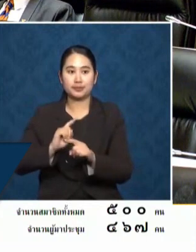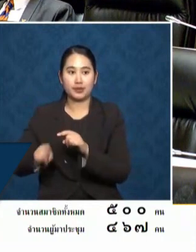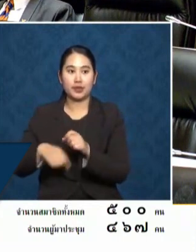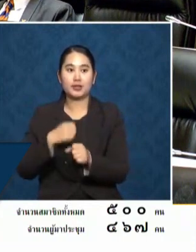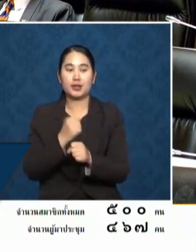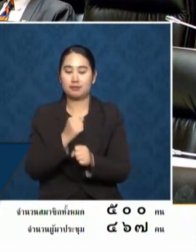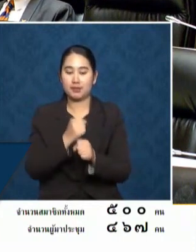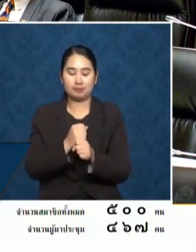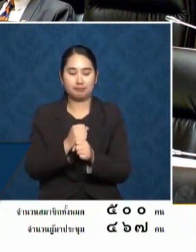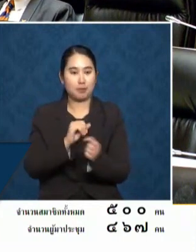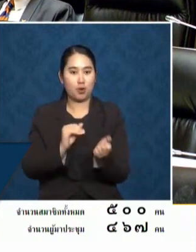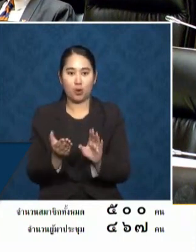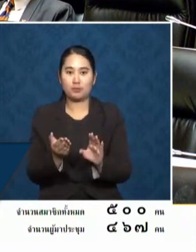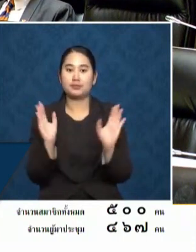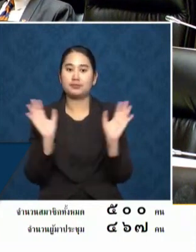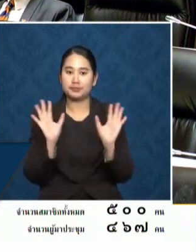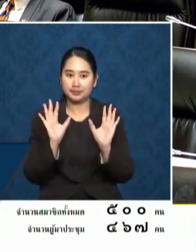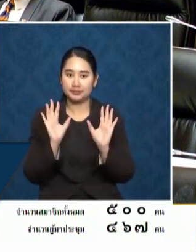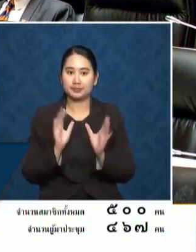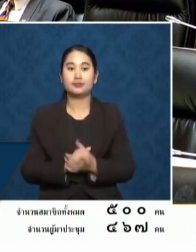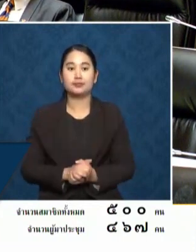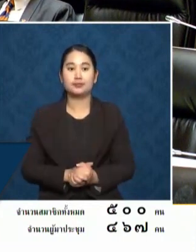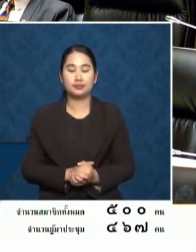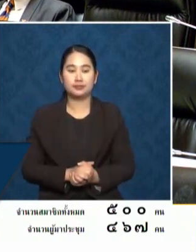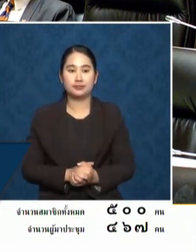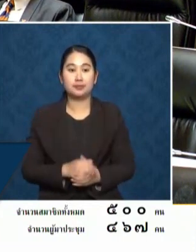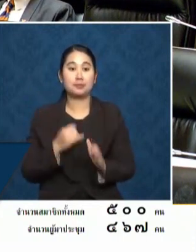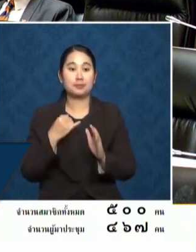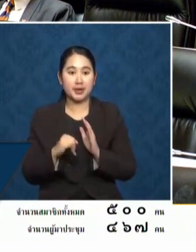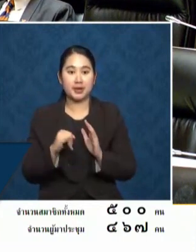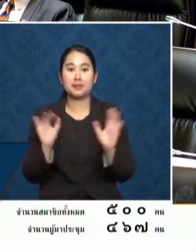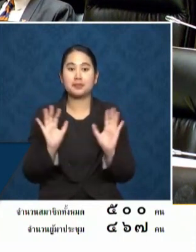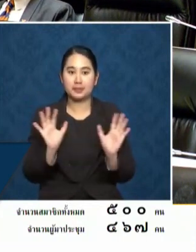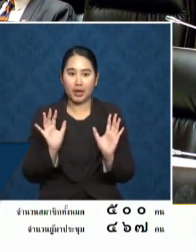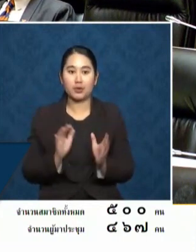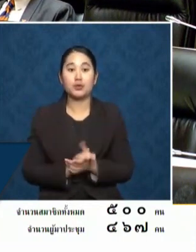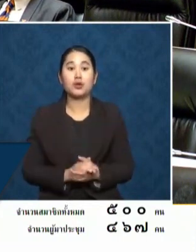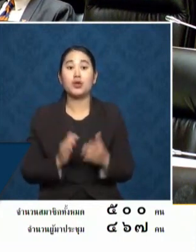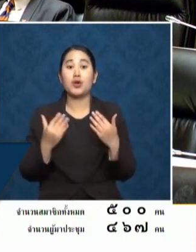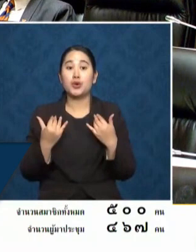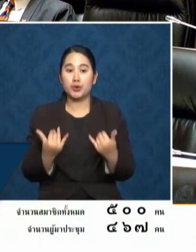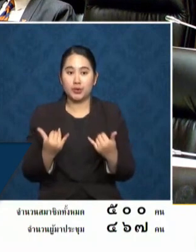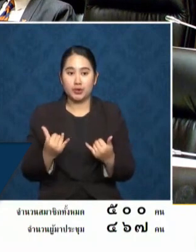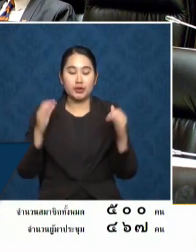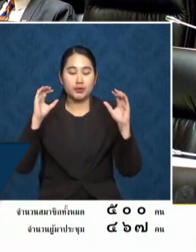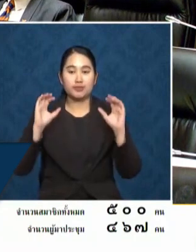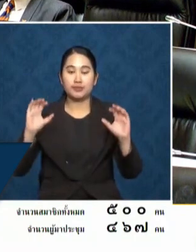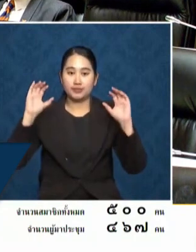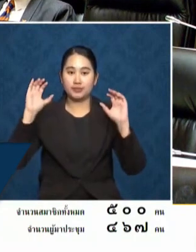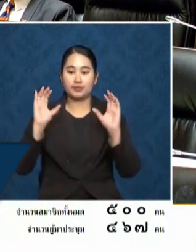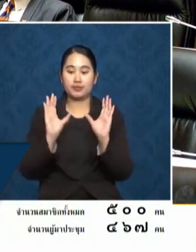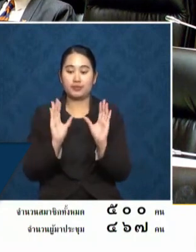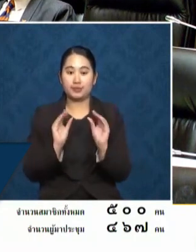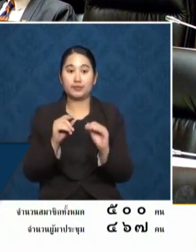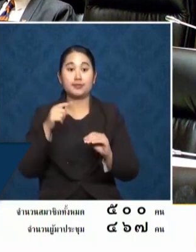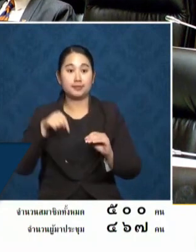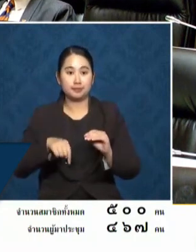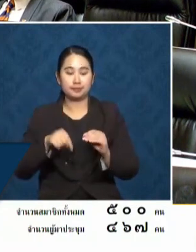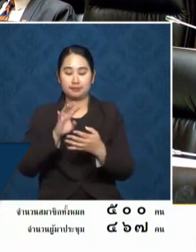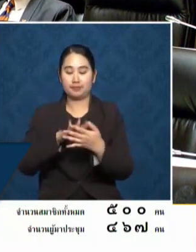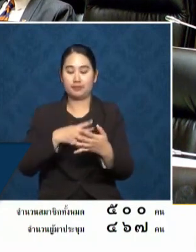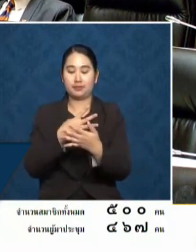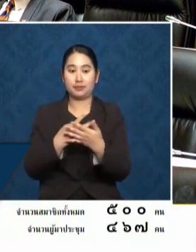เหลวมิได้แต่ในอีกมุมนึงครับท่านประธานหากวันนี้รัฐบาลหรือสภาแห่งนี้หันไปปรับ